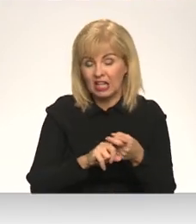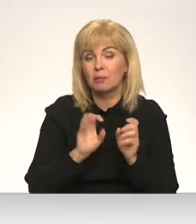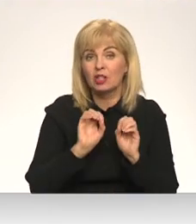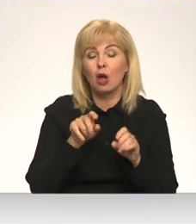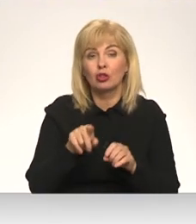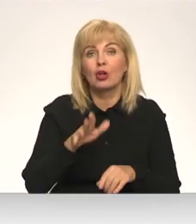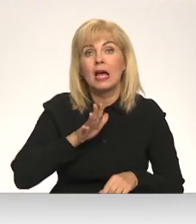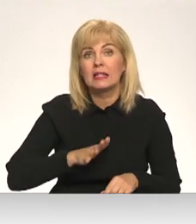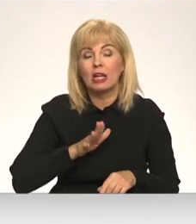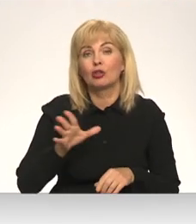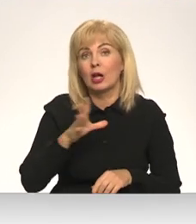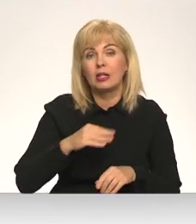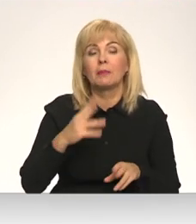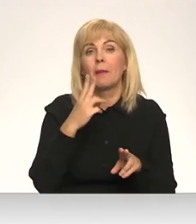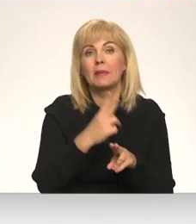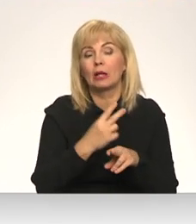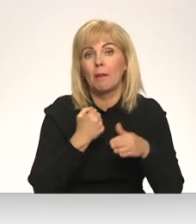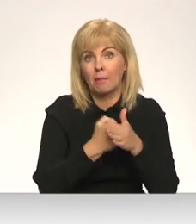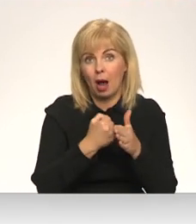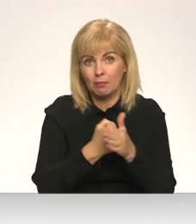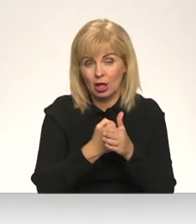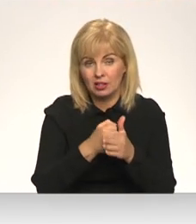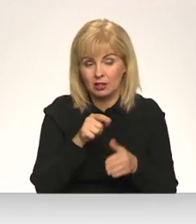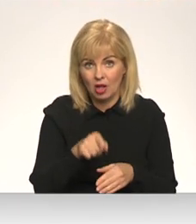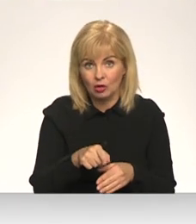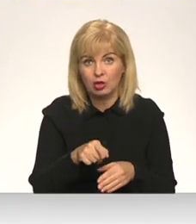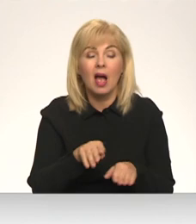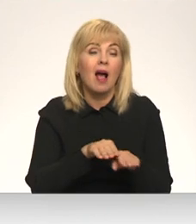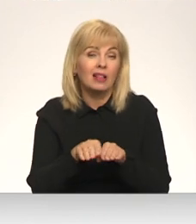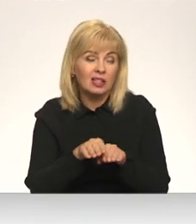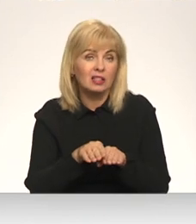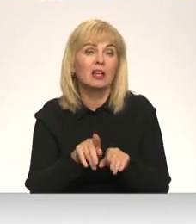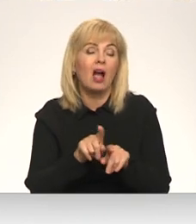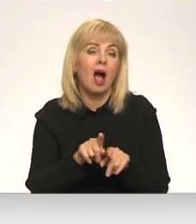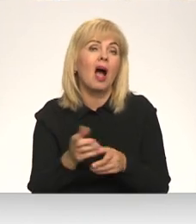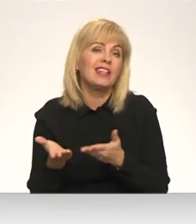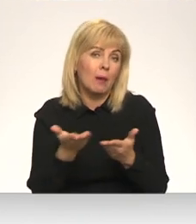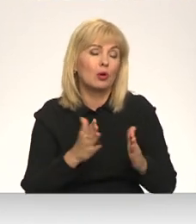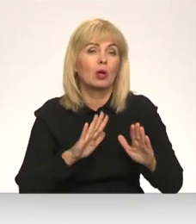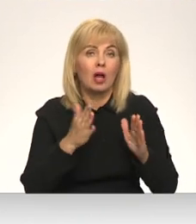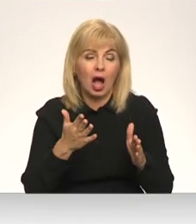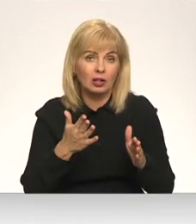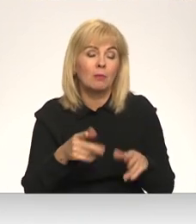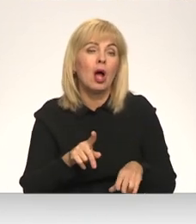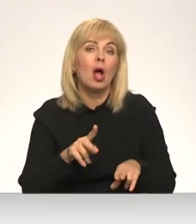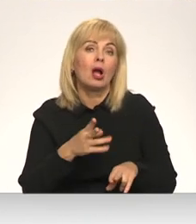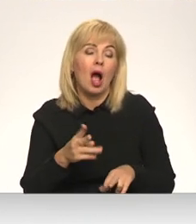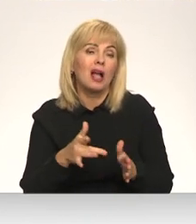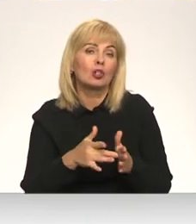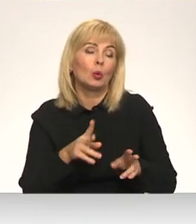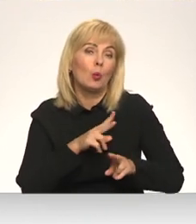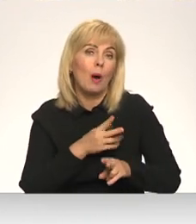gadījumā cietušais ģimenē pienākoties pabalsts vispārējā kārtībā, līdzīgi kā jebkurā gadījumā, kad mūžībā devies kāds